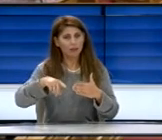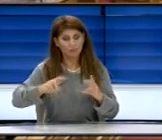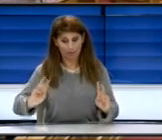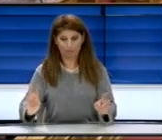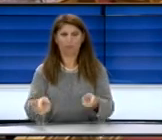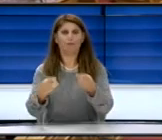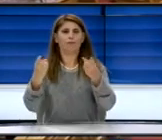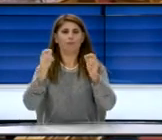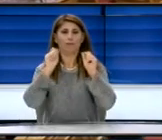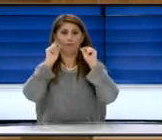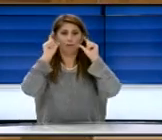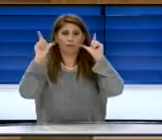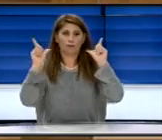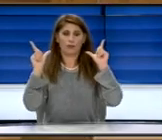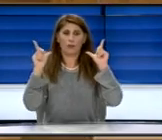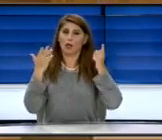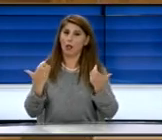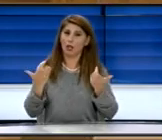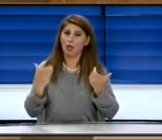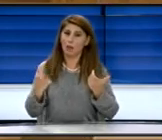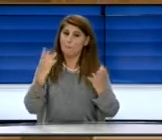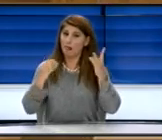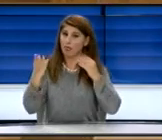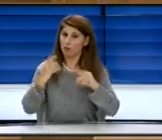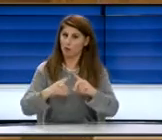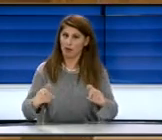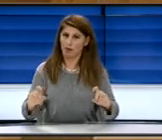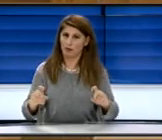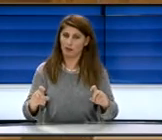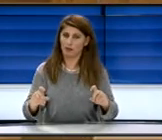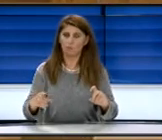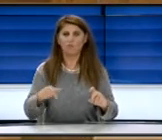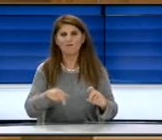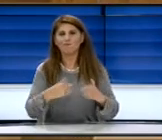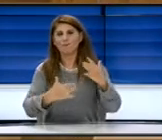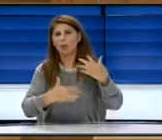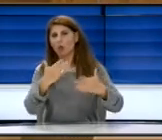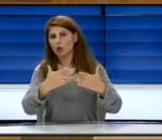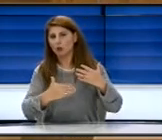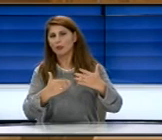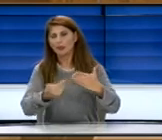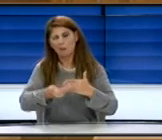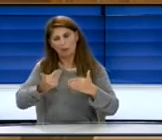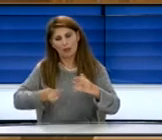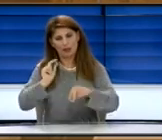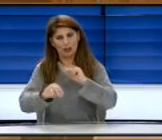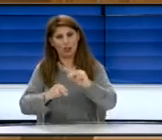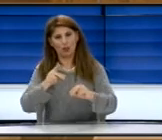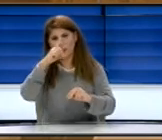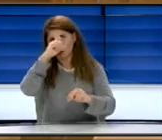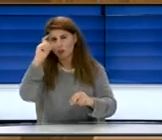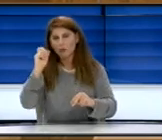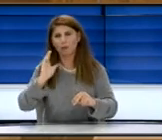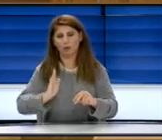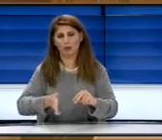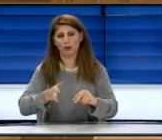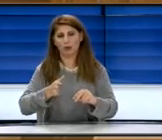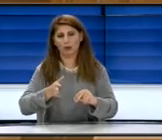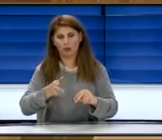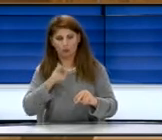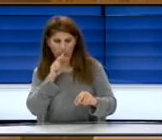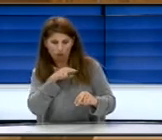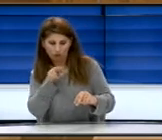αποκαλυπτική. Και όπως έλεγα και στην αρχή, με δεδομένο ότι αυτός ο προϋπολογισμός είναι και προεκλογικός, δύσκολα μπορεί κανείς